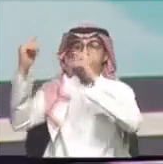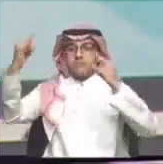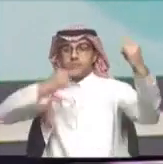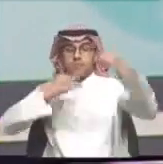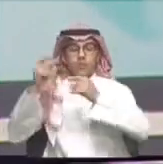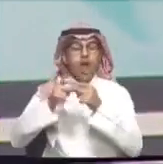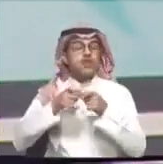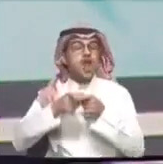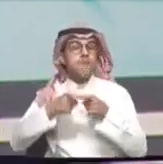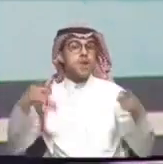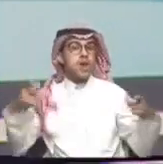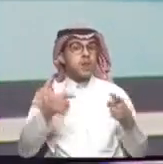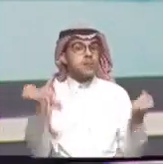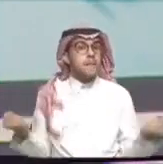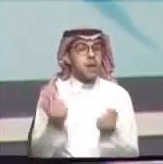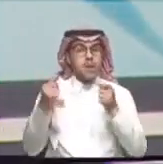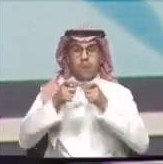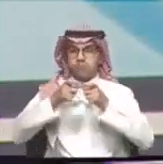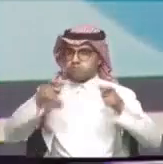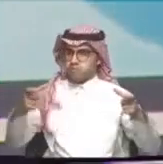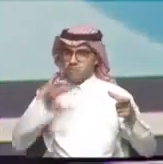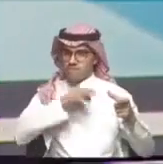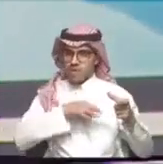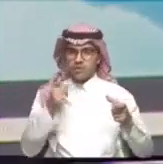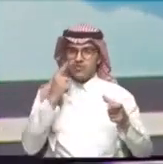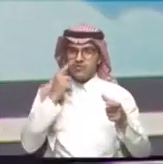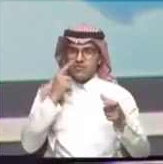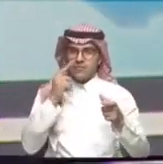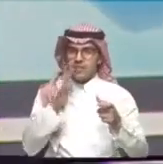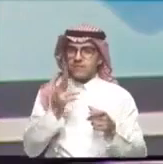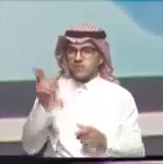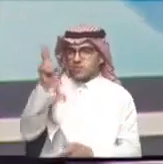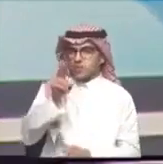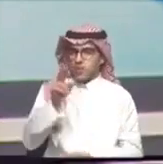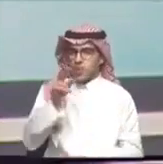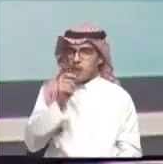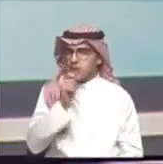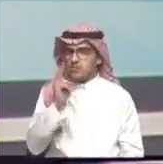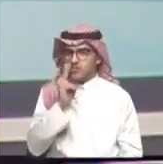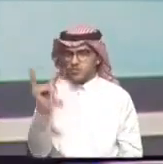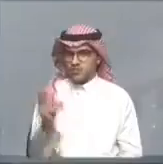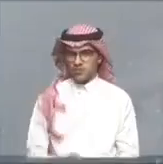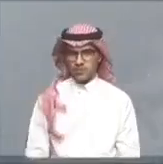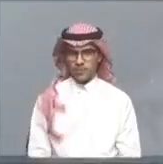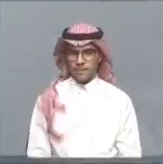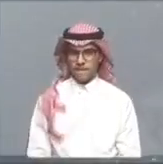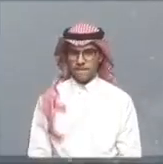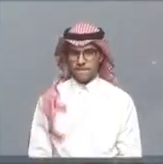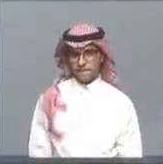أكبر المناورات العسكرية المشتركة في العالم. المزيد عن التمرين المشترك في سياق التقرير التالي.